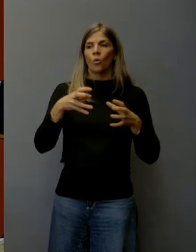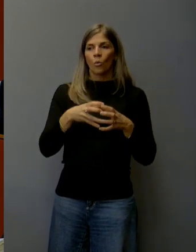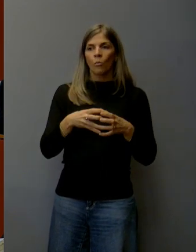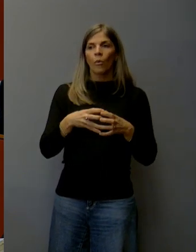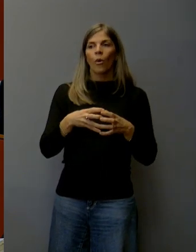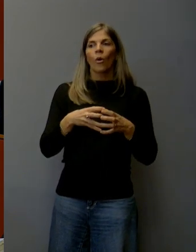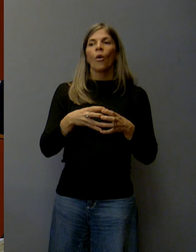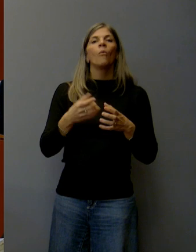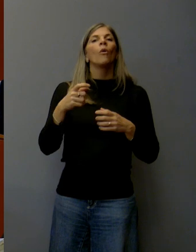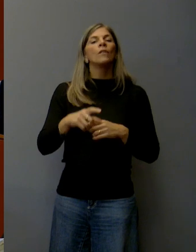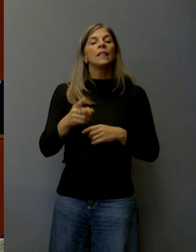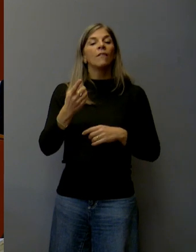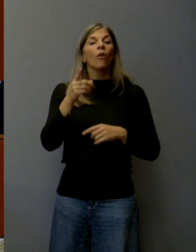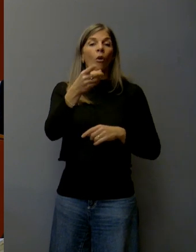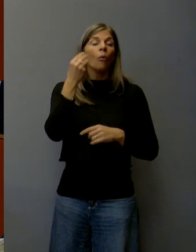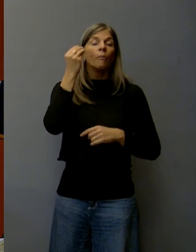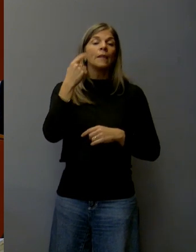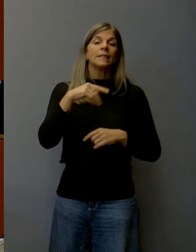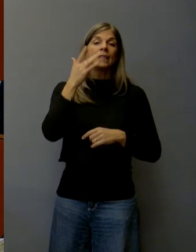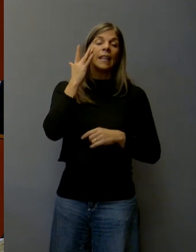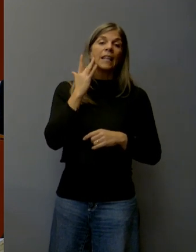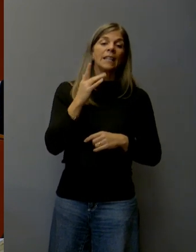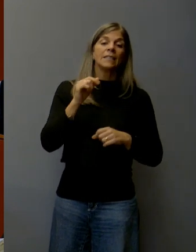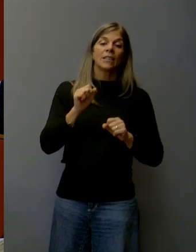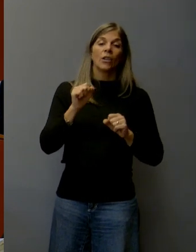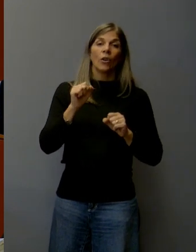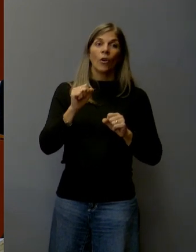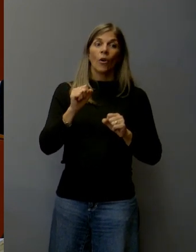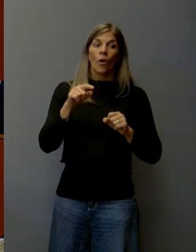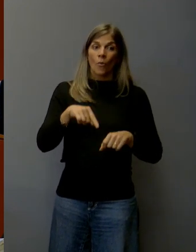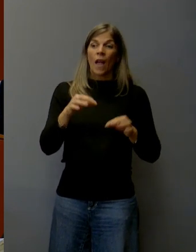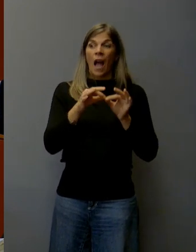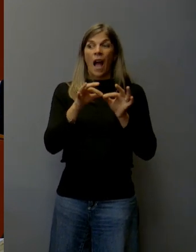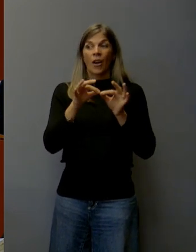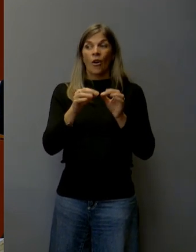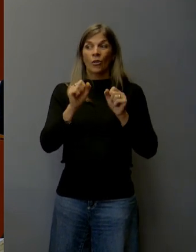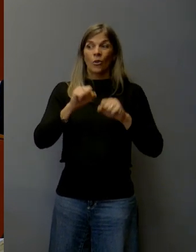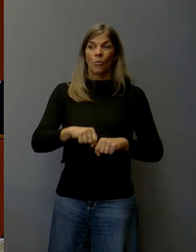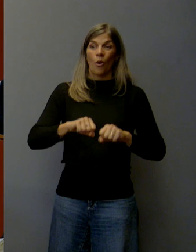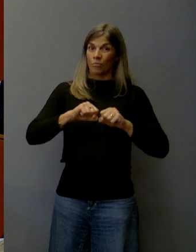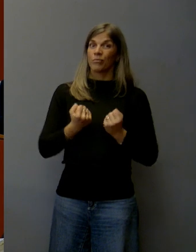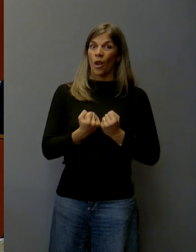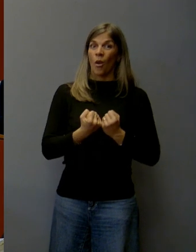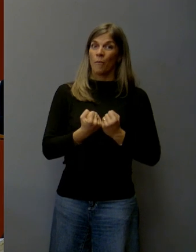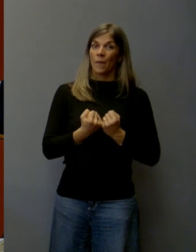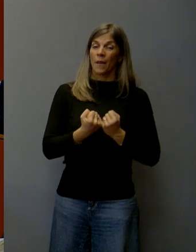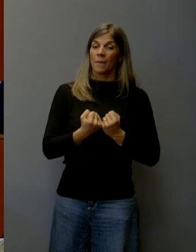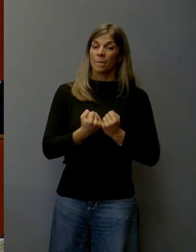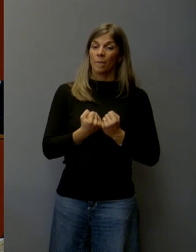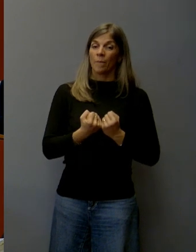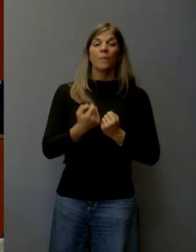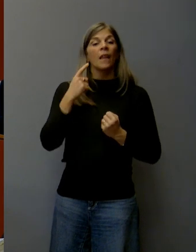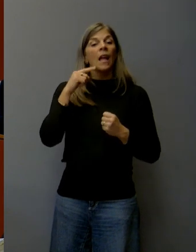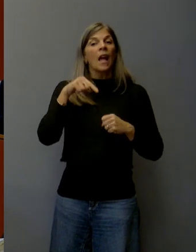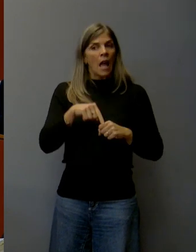ci sia a rischio che questo accordo non venga mantenuto rispetta perché questa è la risposta che noi ci Attendiamo da lei adesso se questa è